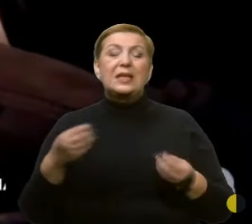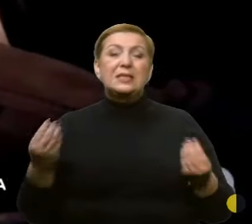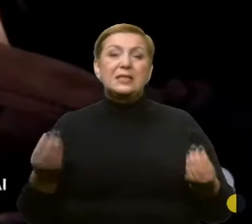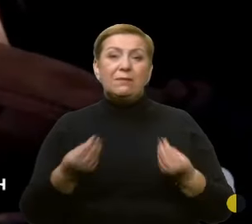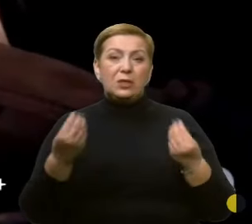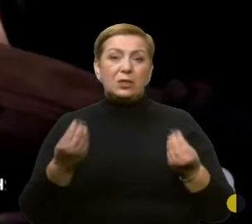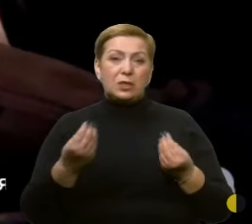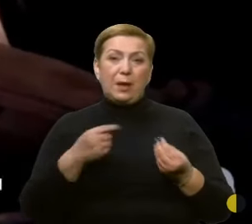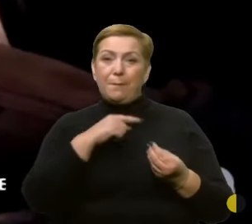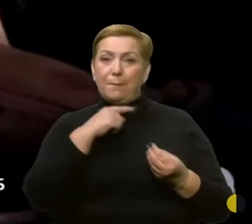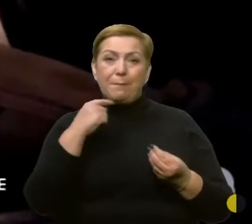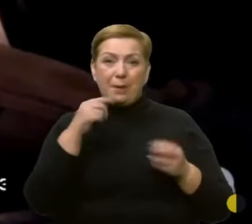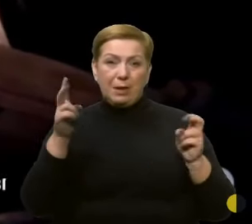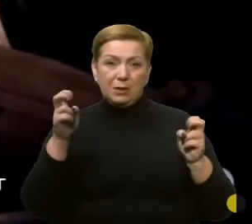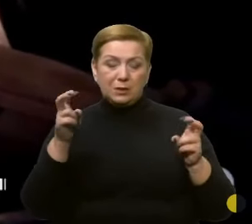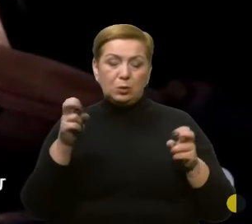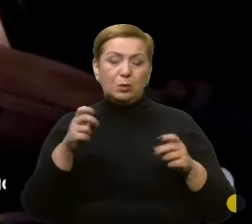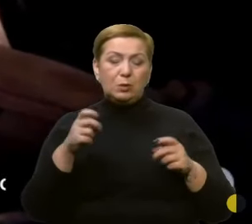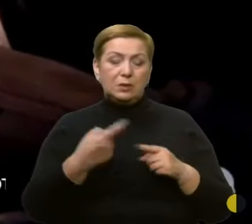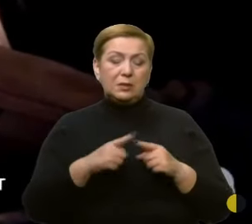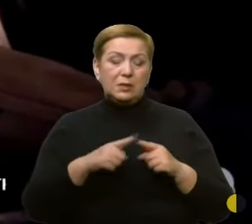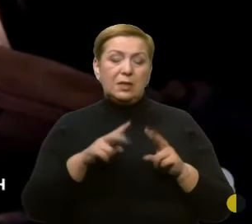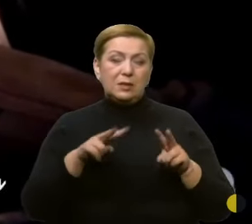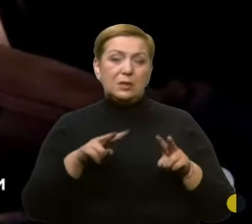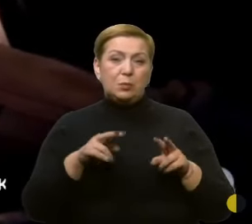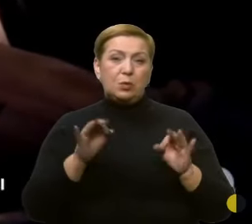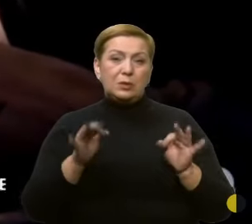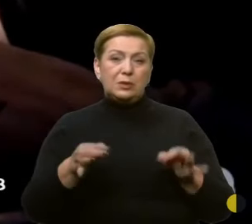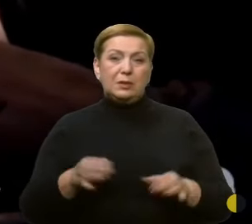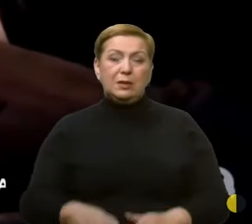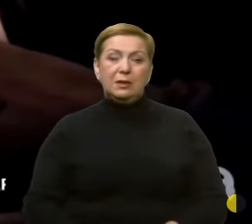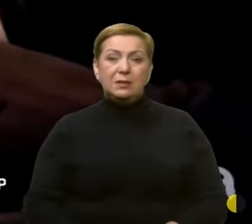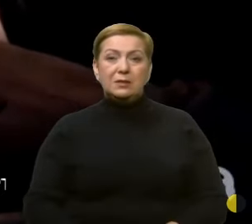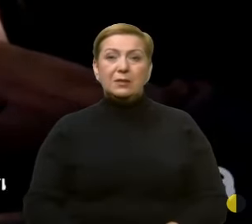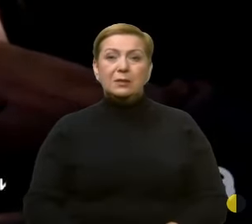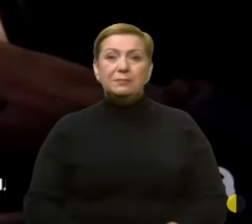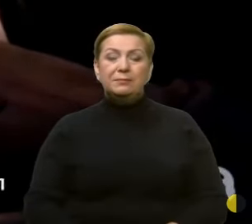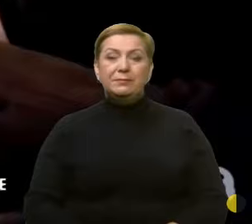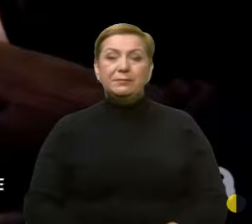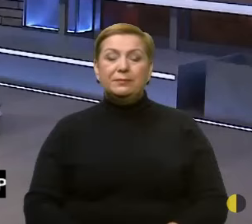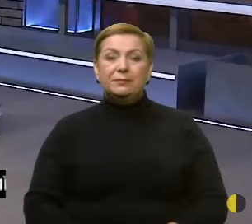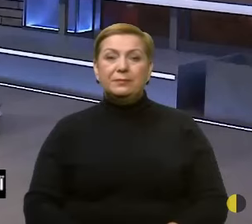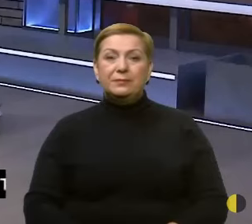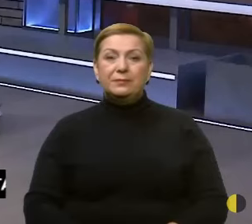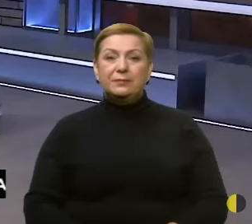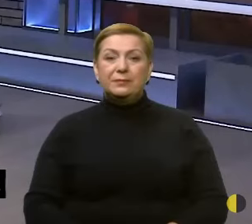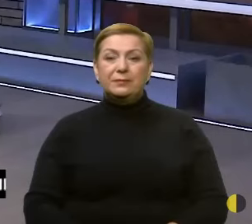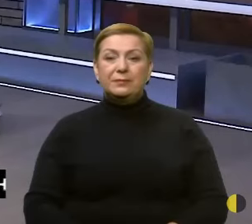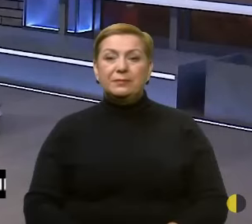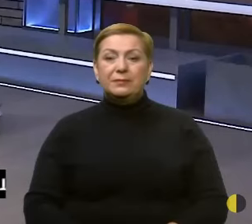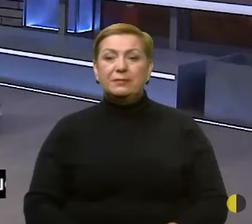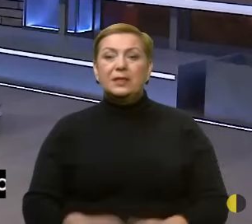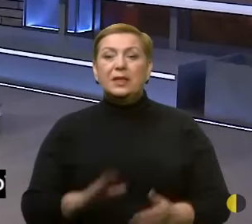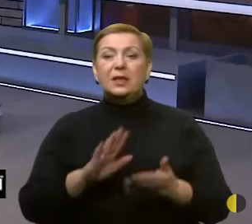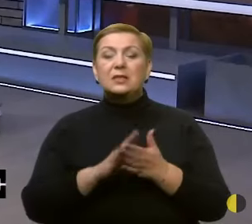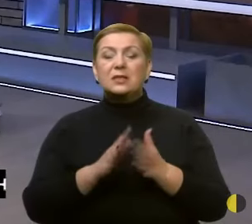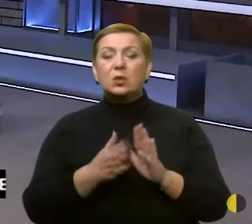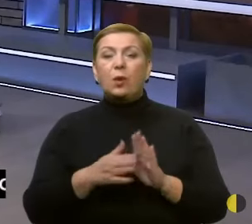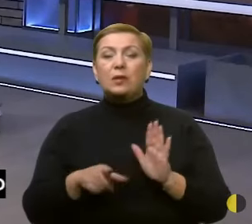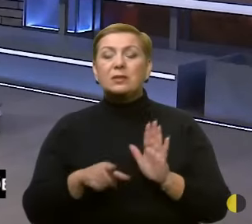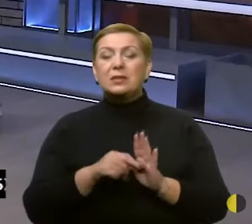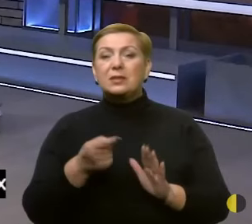свіже м'ясо, як то кажуть, то, звісно, це спостерігається. Угу. Ситуація з тим,